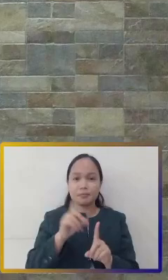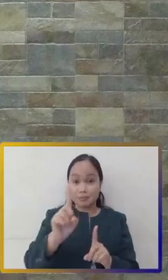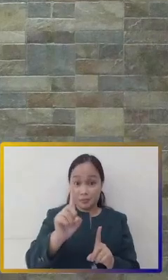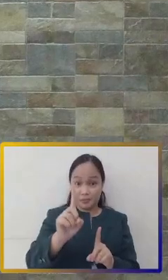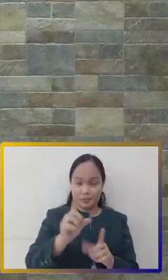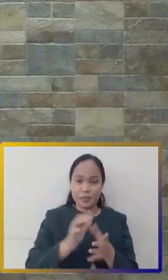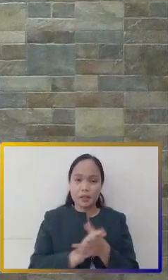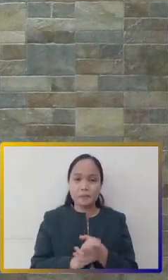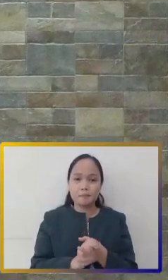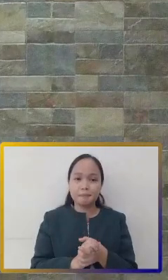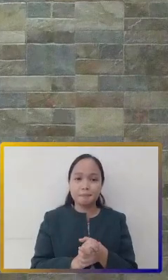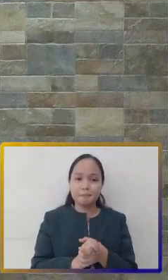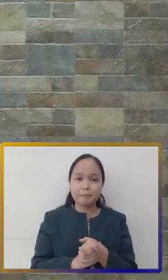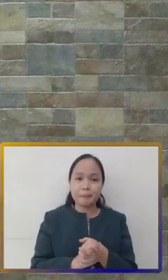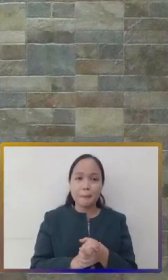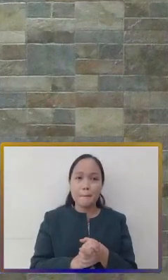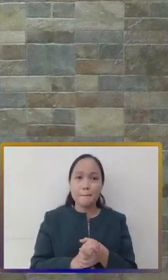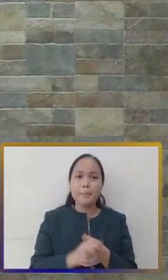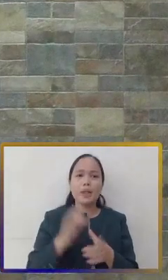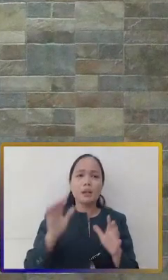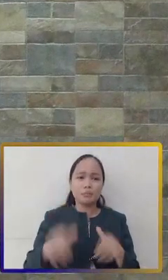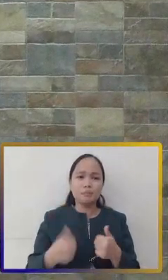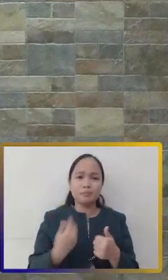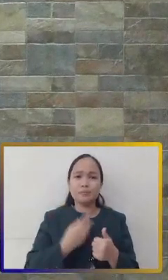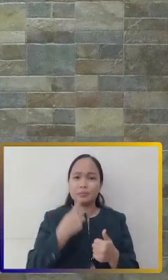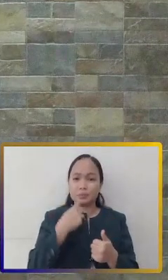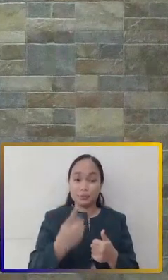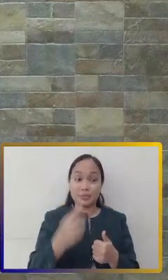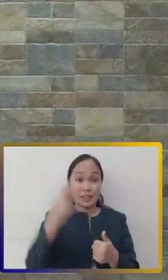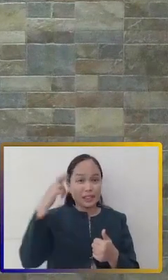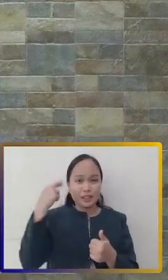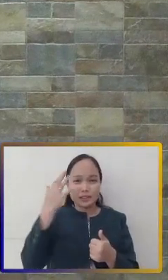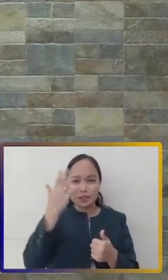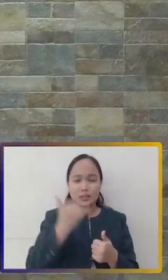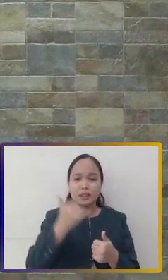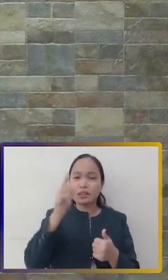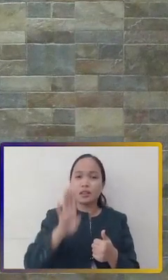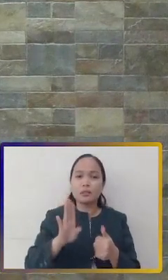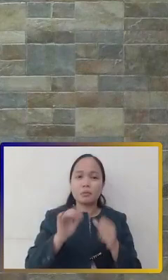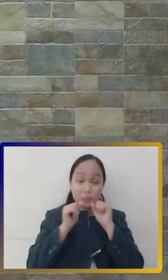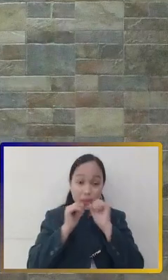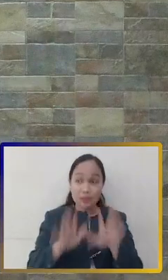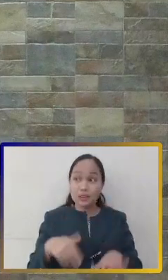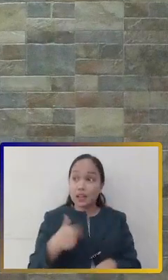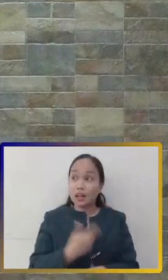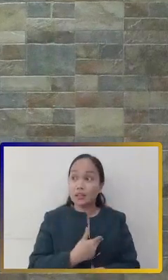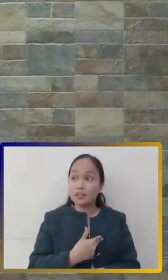mga masasabi nating kadahilanan kung bakit tayo pinagpala. You see,